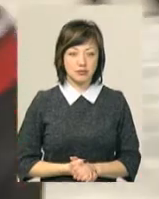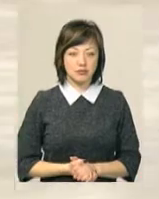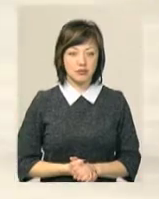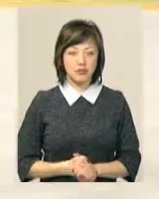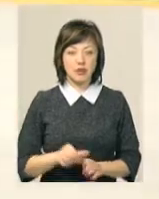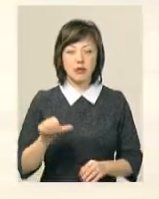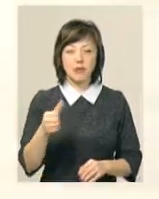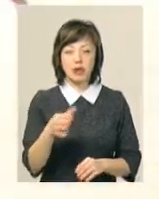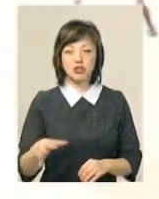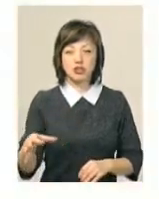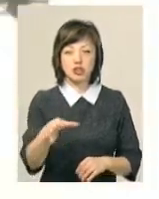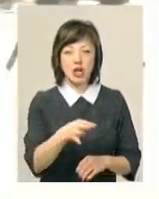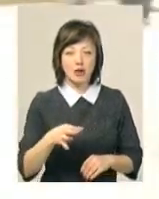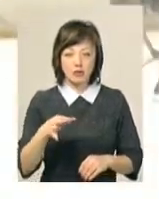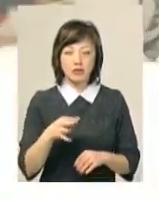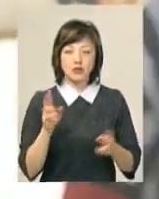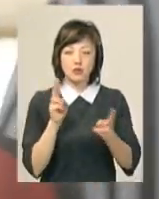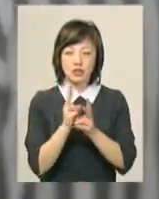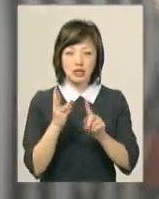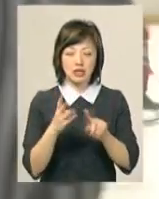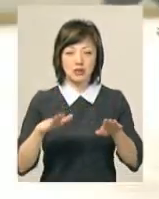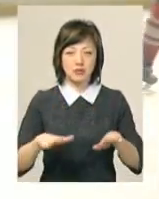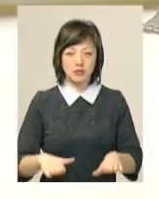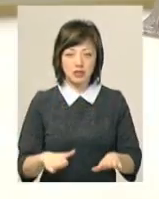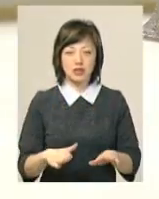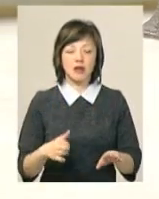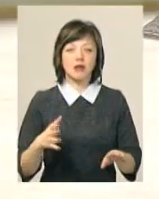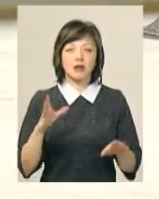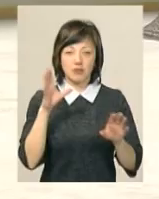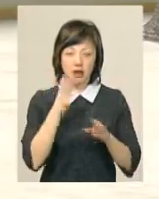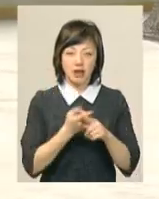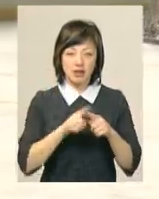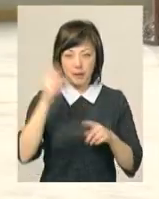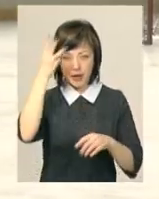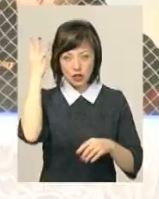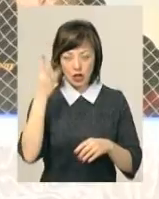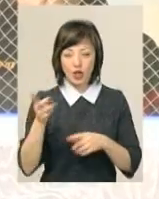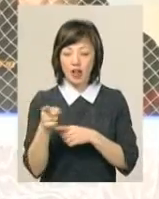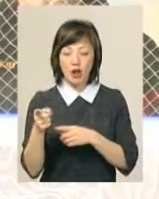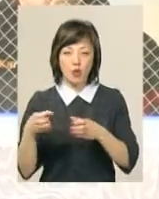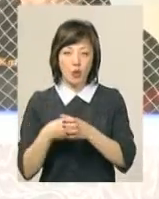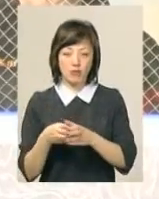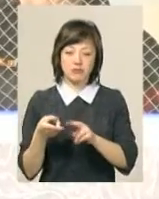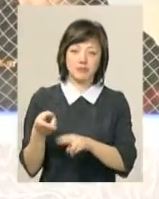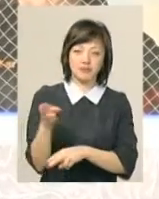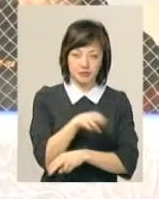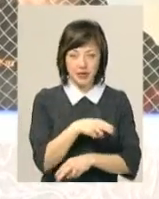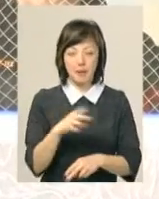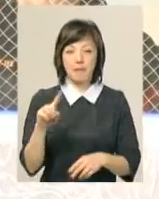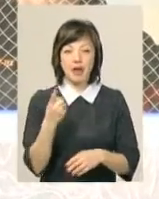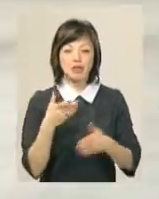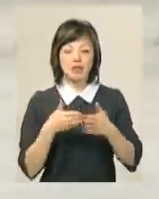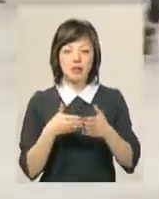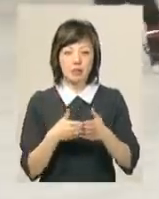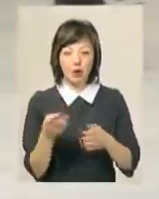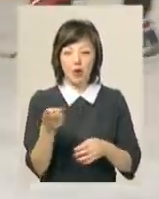Першу «Шайбу» у зустрічі за бронзу дев'ятого чемпіонату закинули хмельничани. Суперники з Тернополя з відповіді не забарилися і за перший період